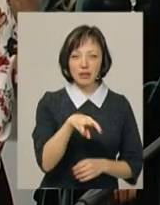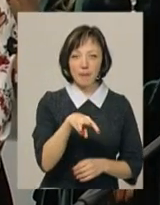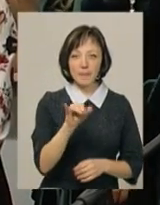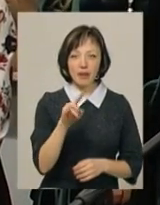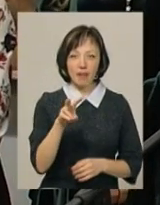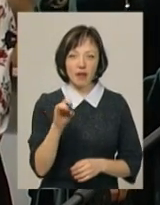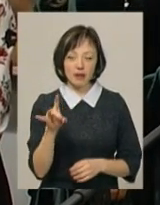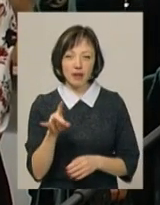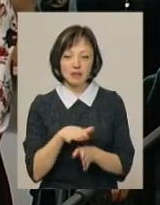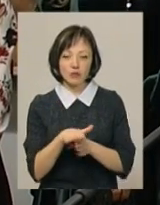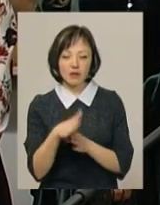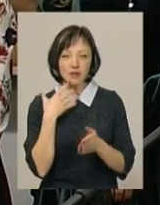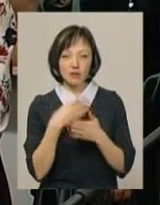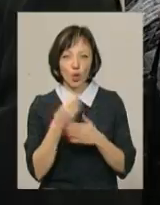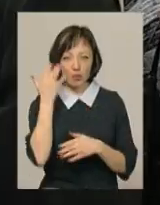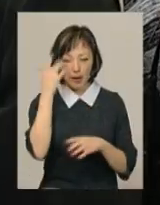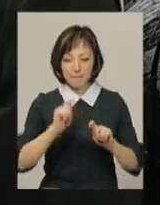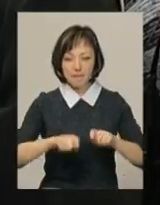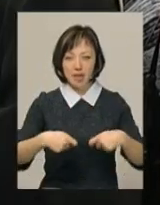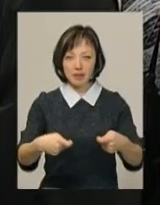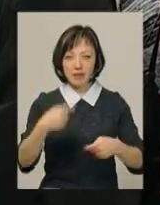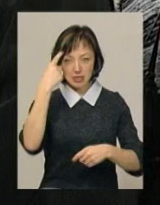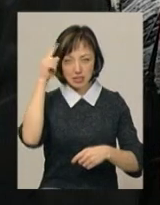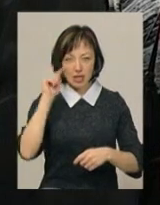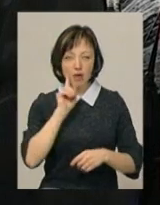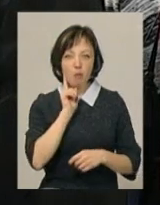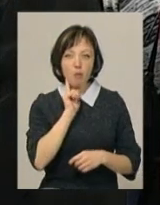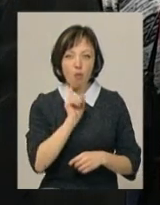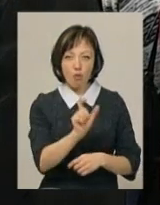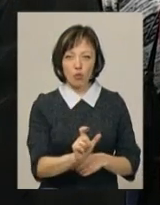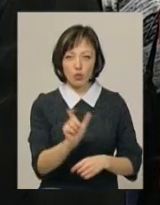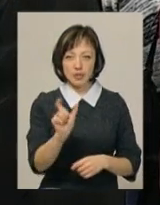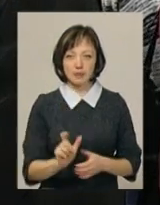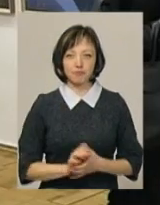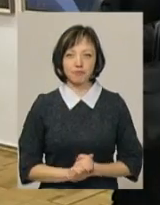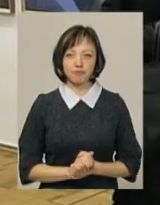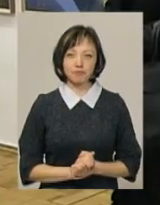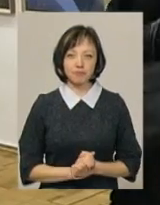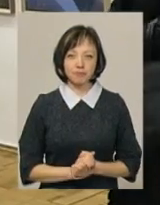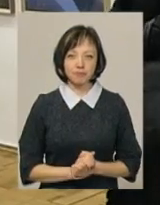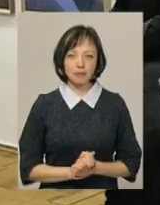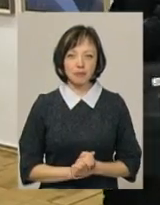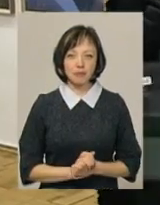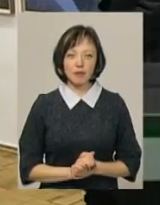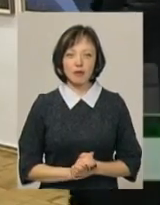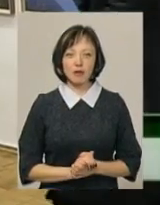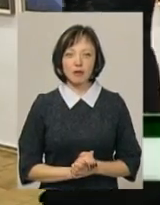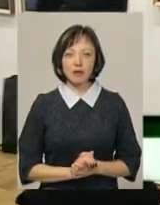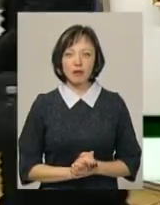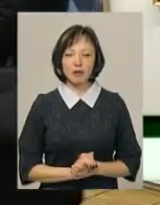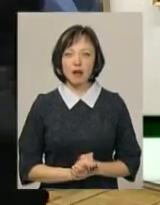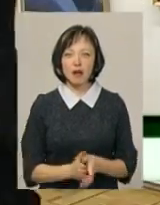він реалізував свою мрію – передавати знання молоді, каже куратор виставки Марина Закревська. В експозиції